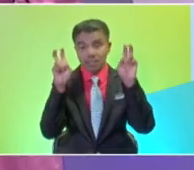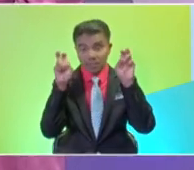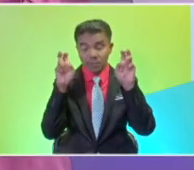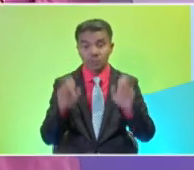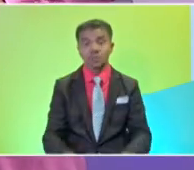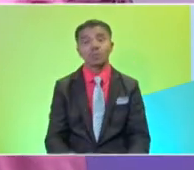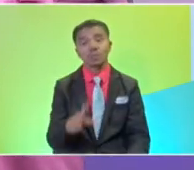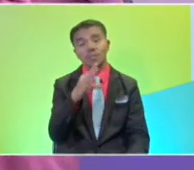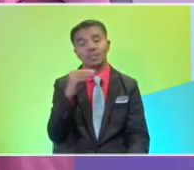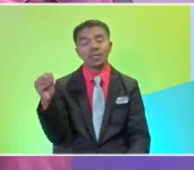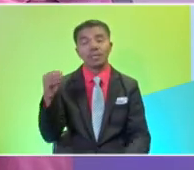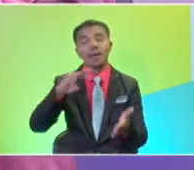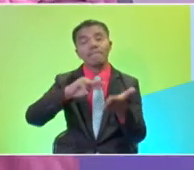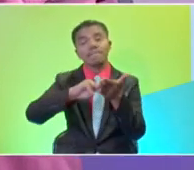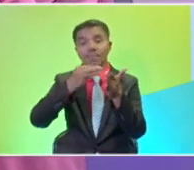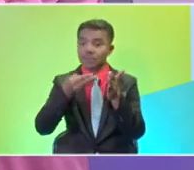tajukarul